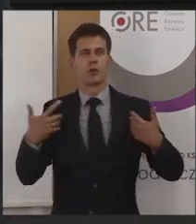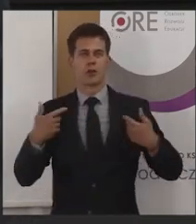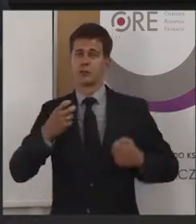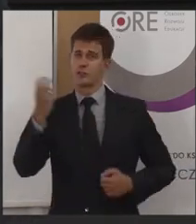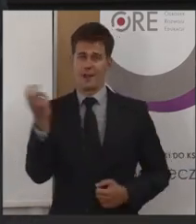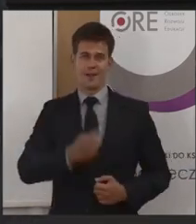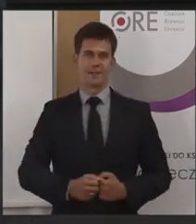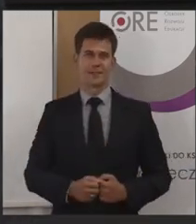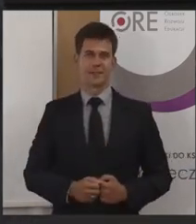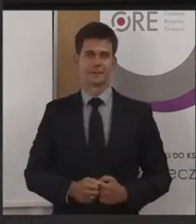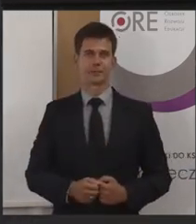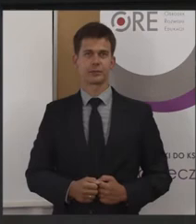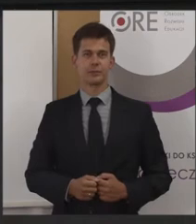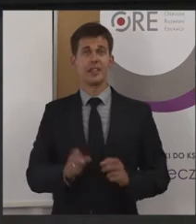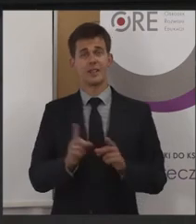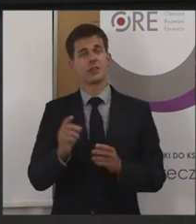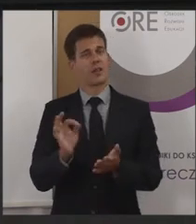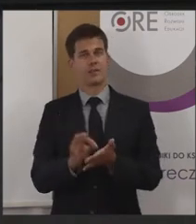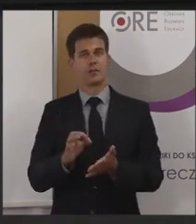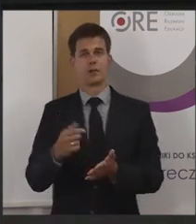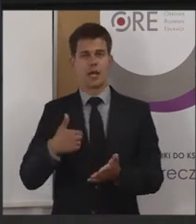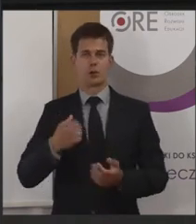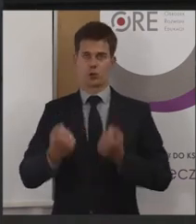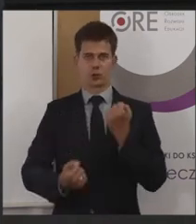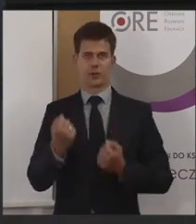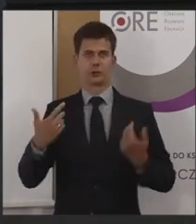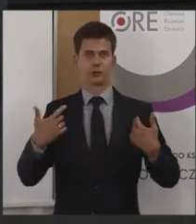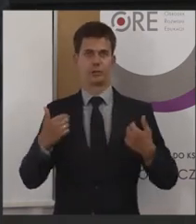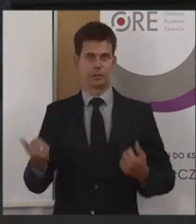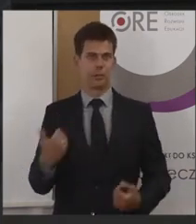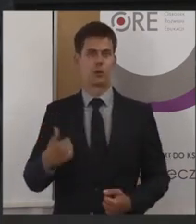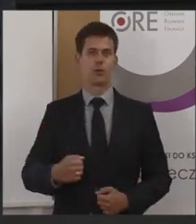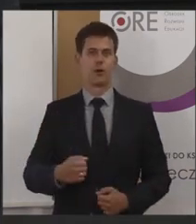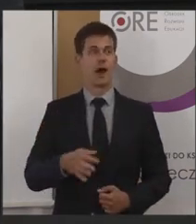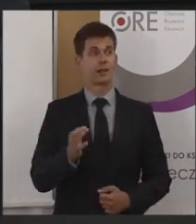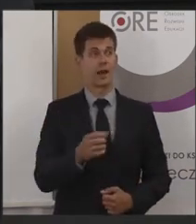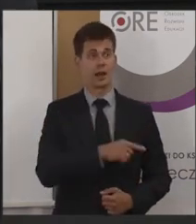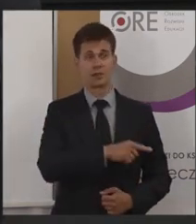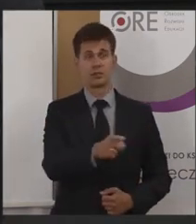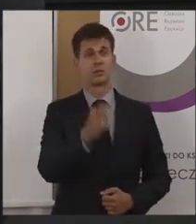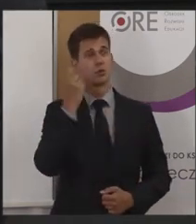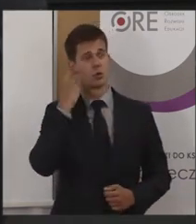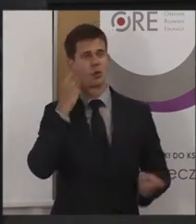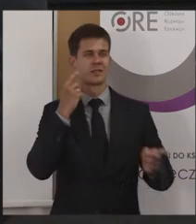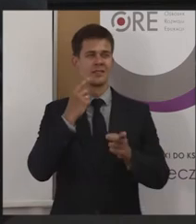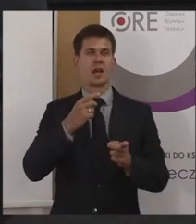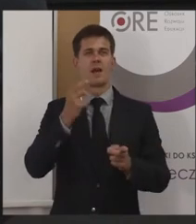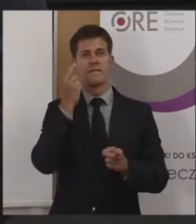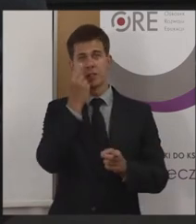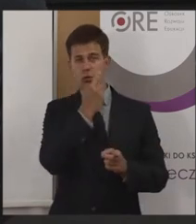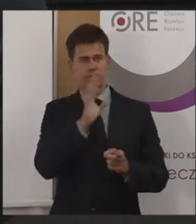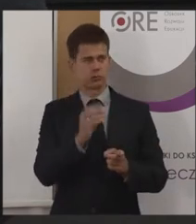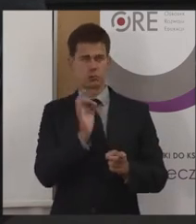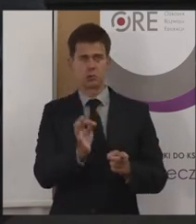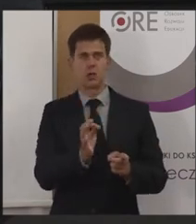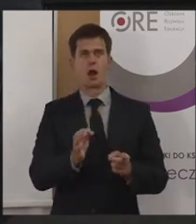kolegom widzącym, ale tego czasu bym nie zamienił. Ta decyzja opuszczenia